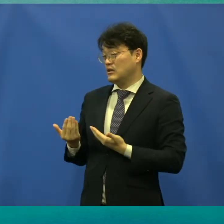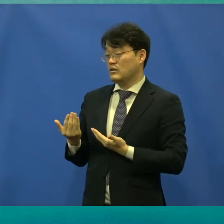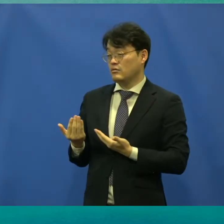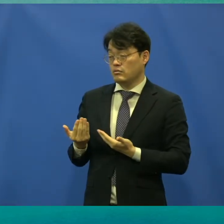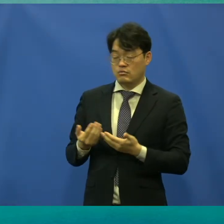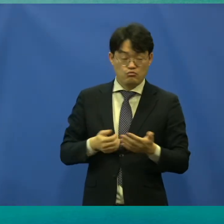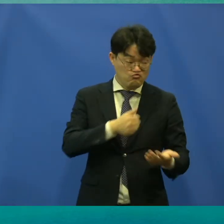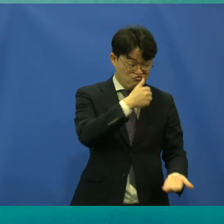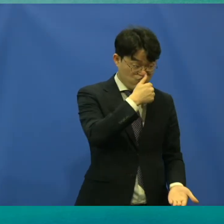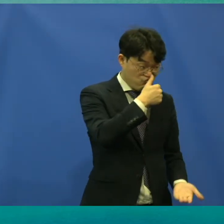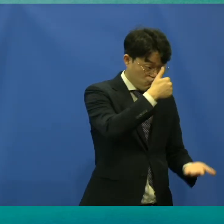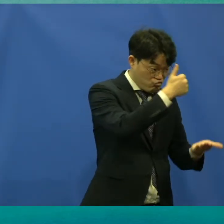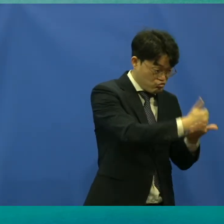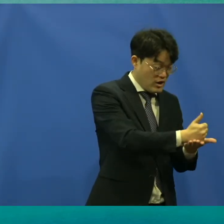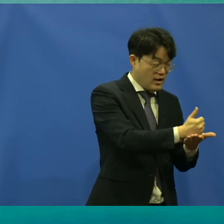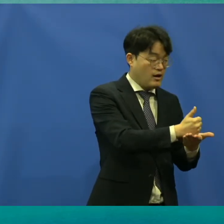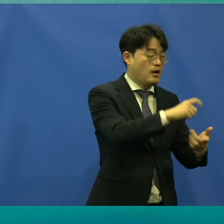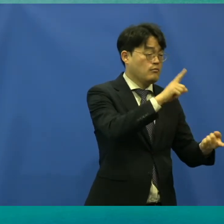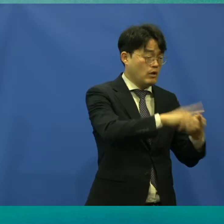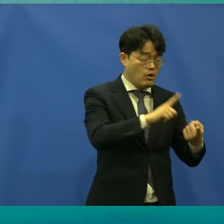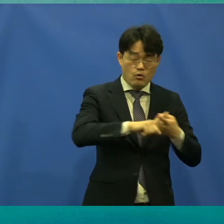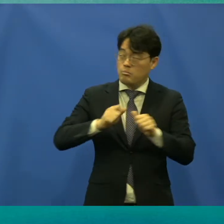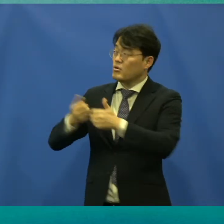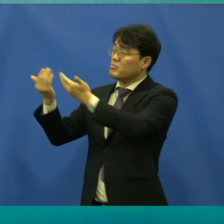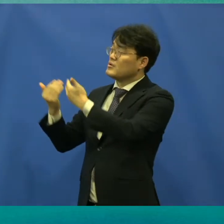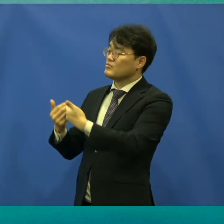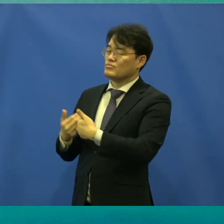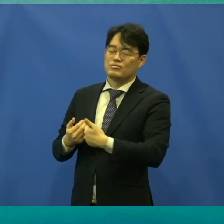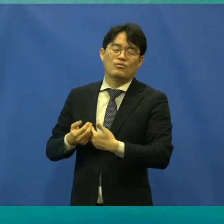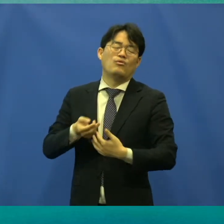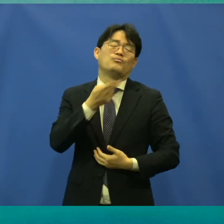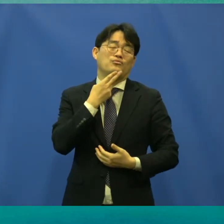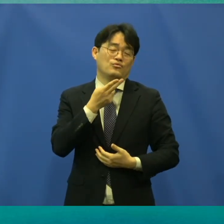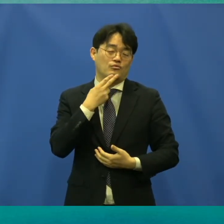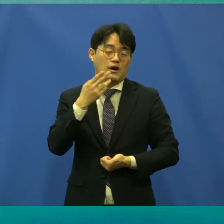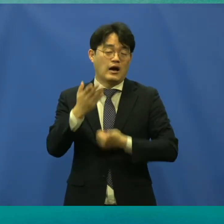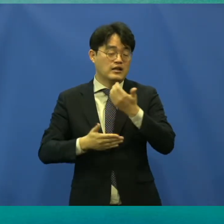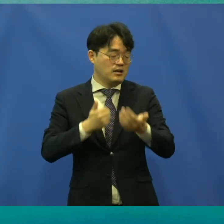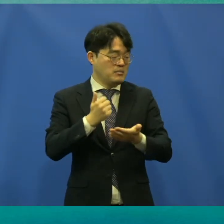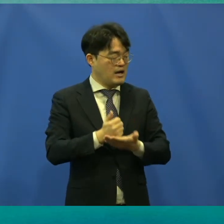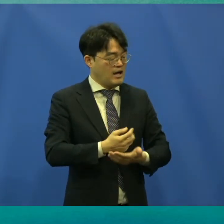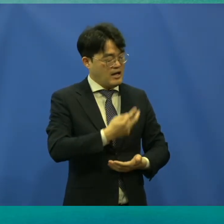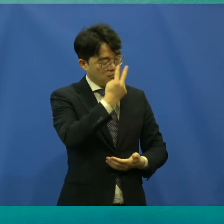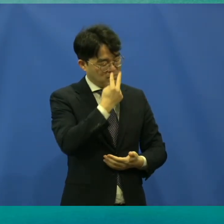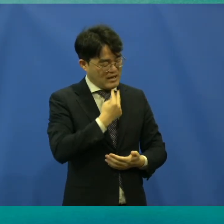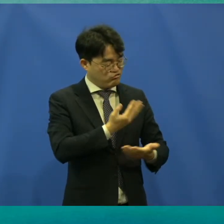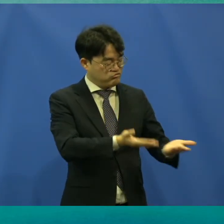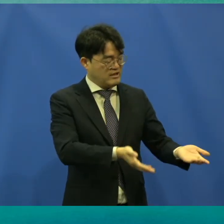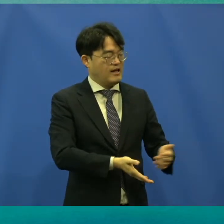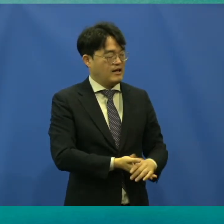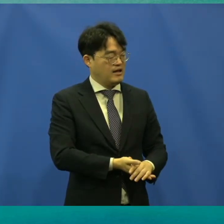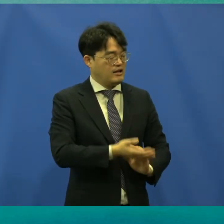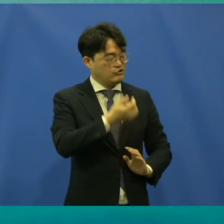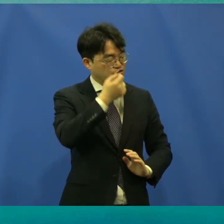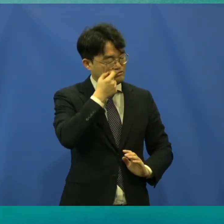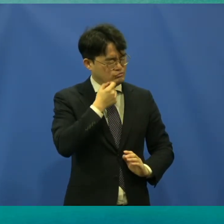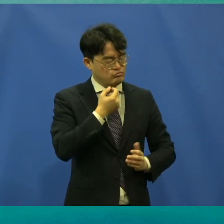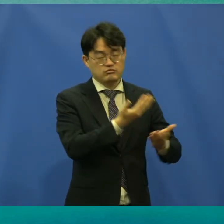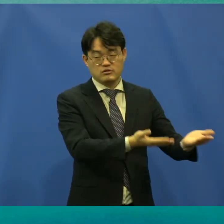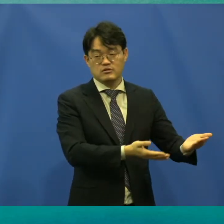우리가 가끔 공의라는 단어를 많이 씁니다. 공의로운, 공의를 행해야